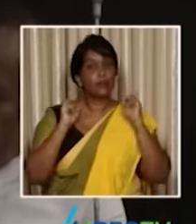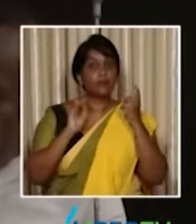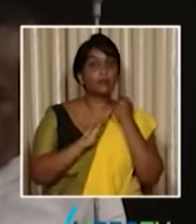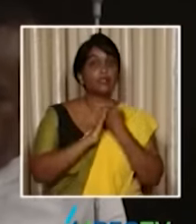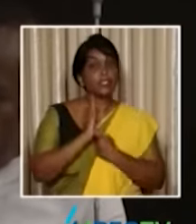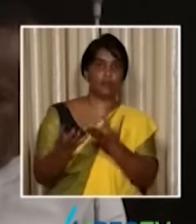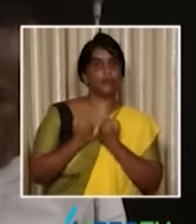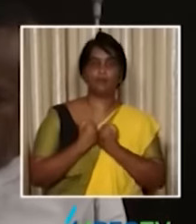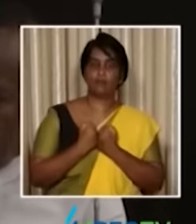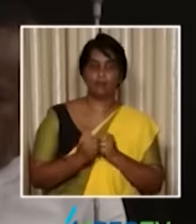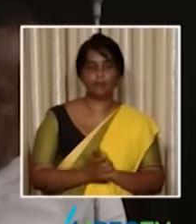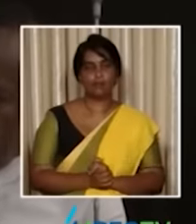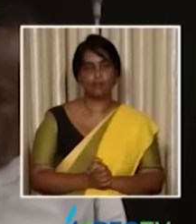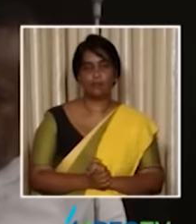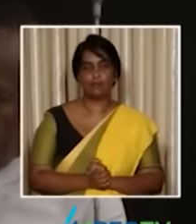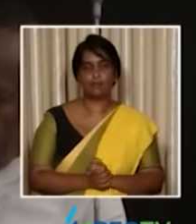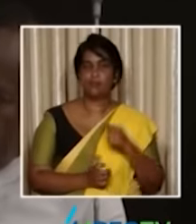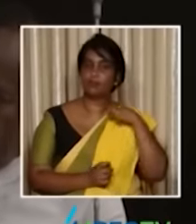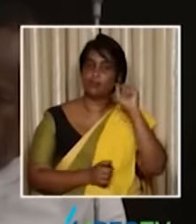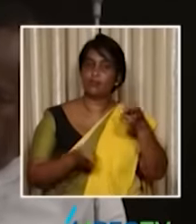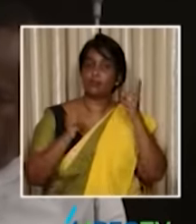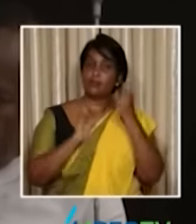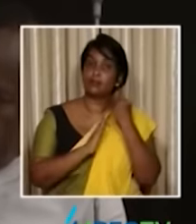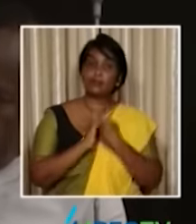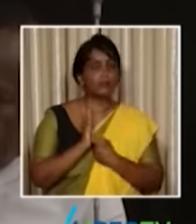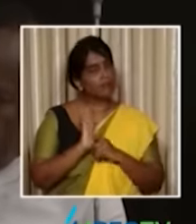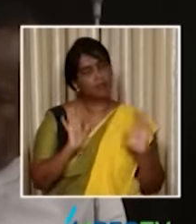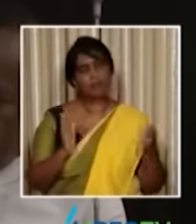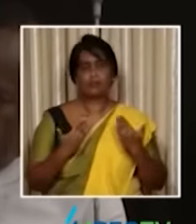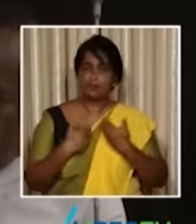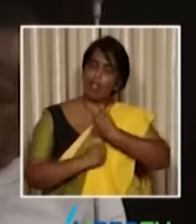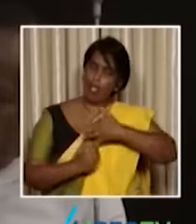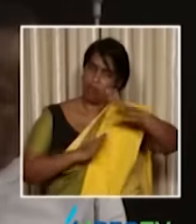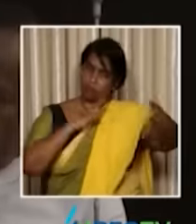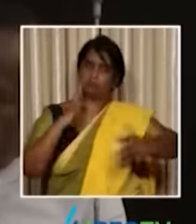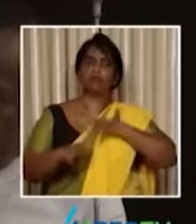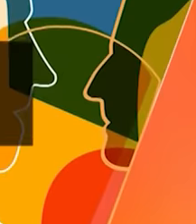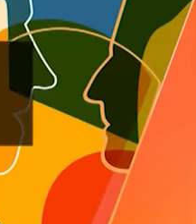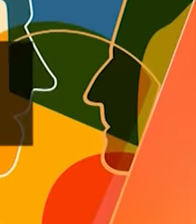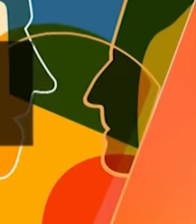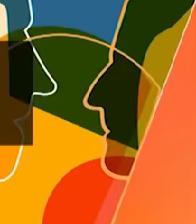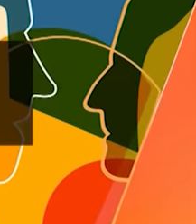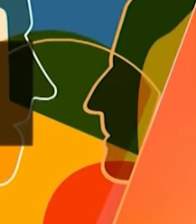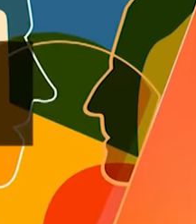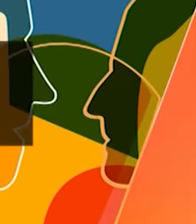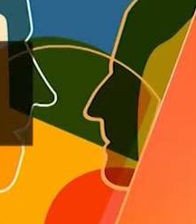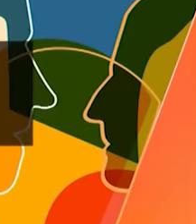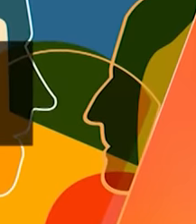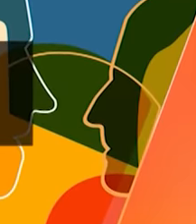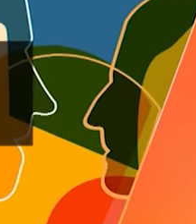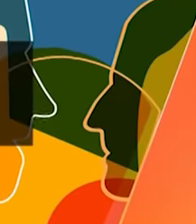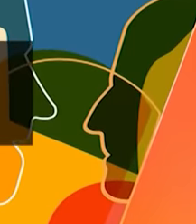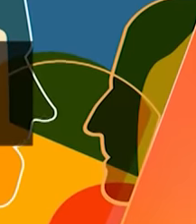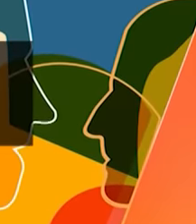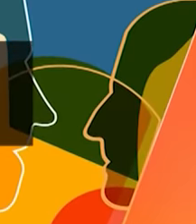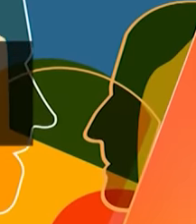එතුමා යටතට ගන්නවා අයියා. මං කිව්වා ජනාධිපතිතුමා ක්‍රීඩා නීතිය නෙමෙයි ඔබතුමා මාව අස් කළා කැමති තීන්දුවක් ගන්න. දැන් මේ සියලු කාරණා